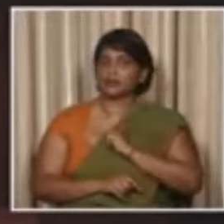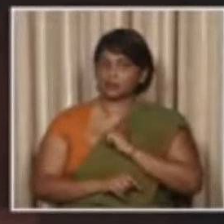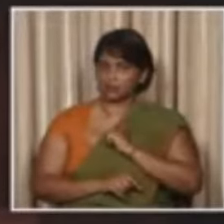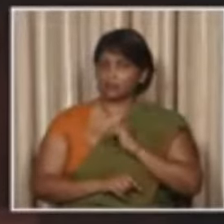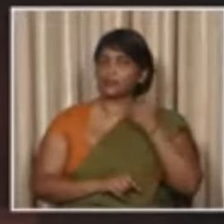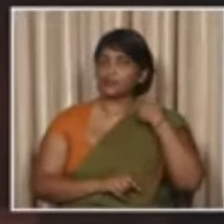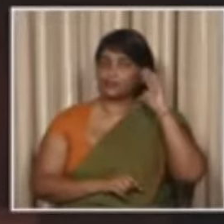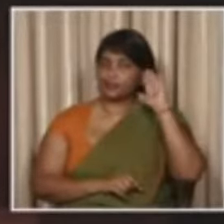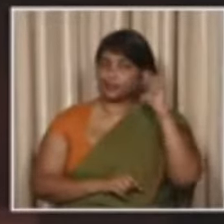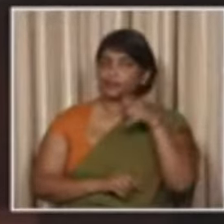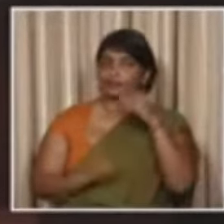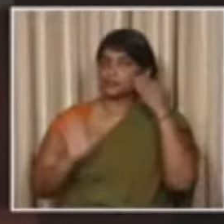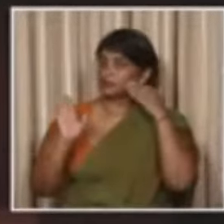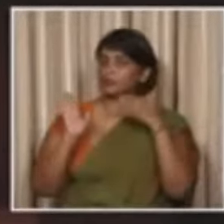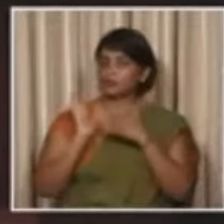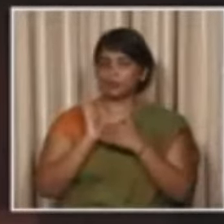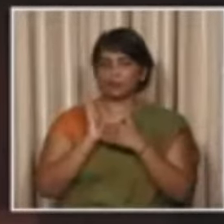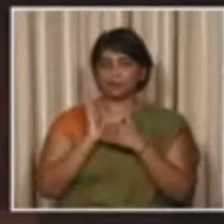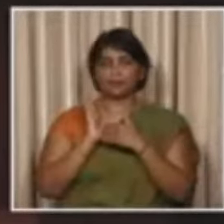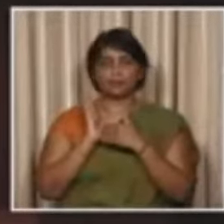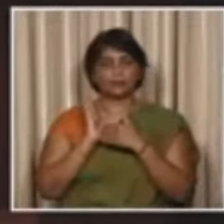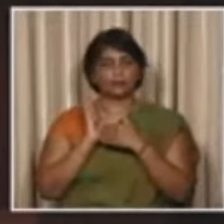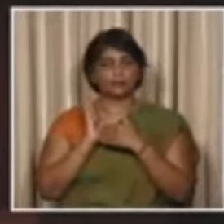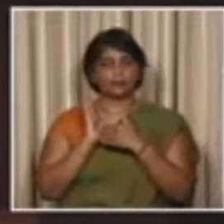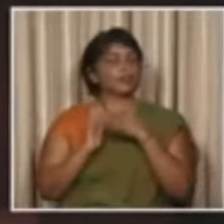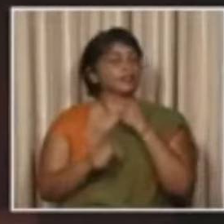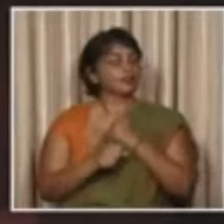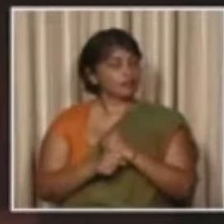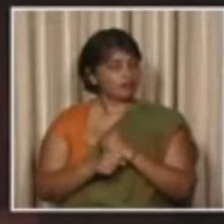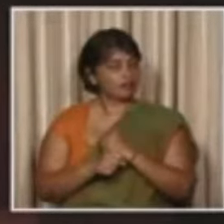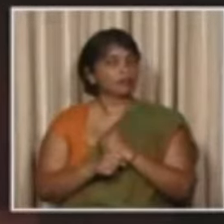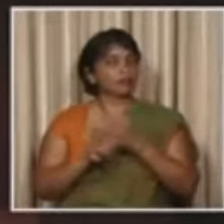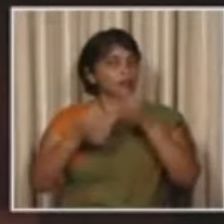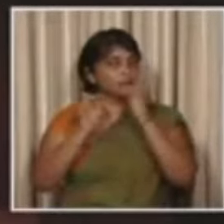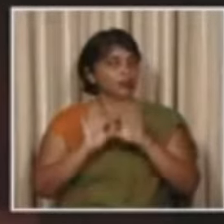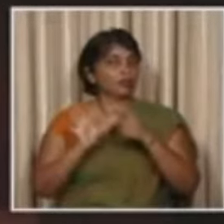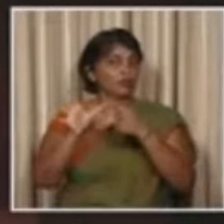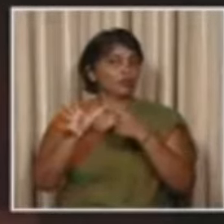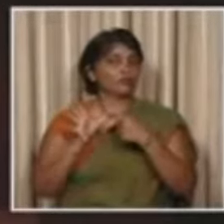විශේෂයෙන්ම මේ කාරණාව පිළිබඳව රජයෙන් විධිමත් පිළිතුරක් බලාපොරොත්තු වෙනවා.